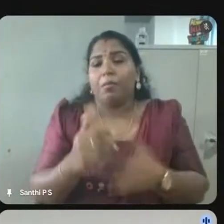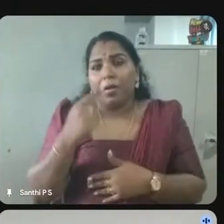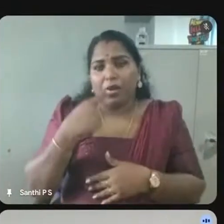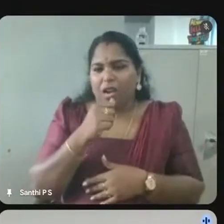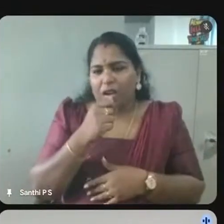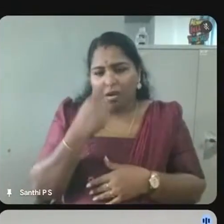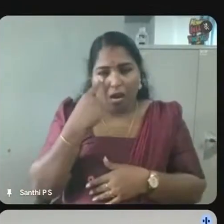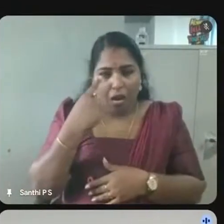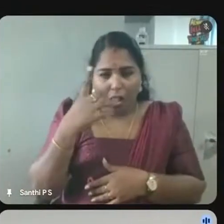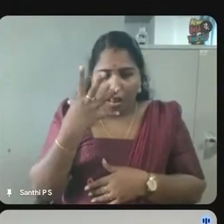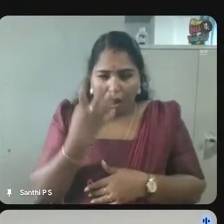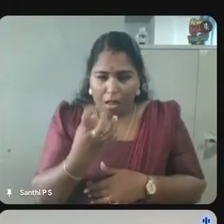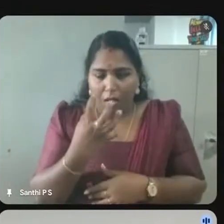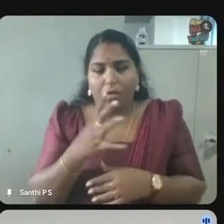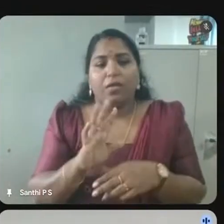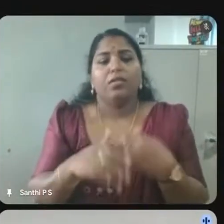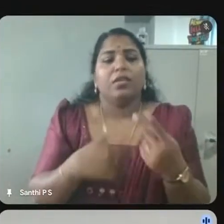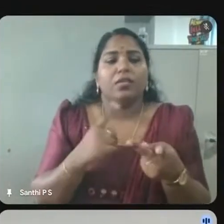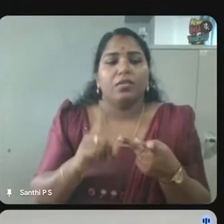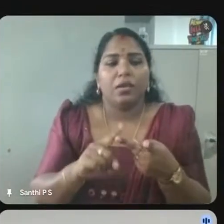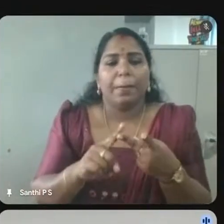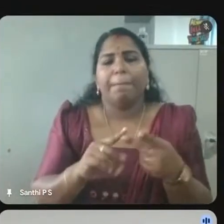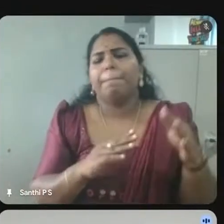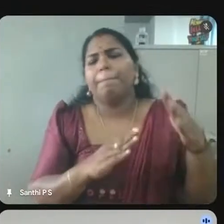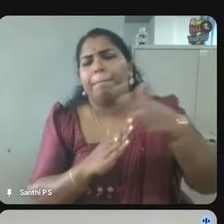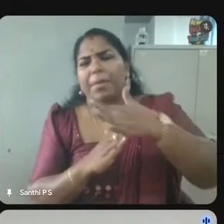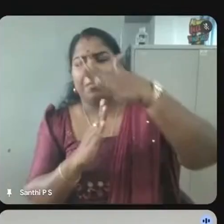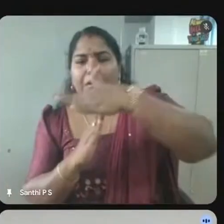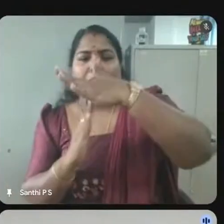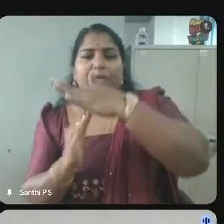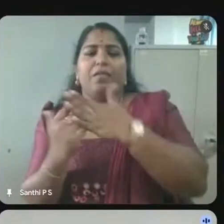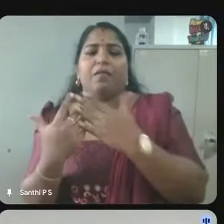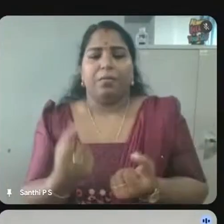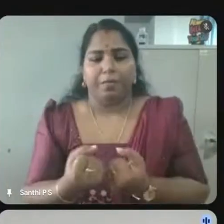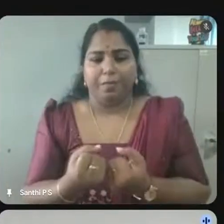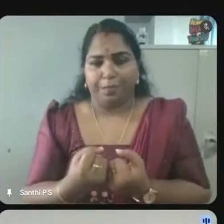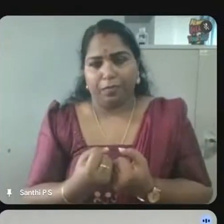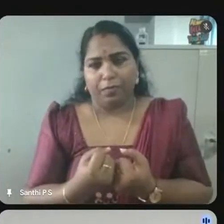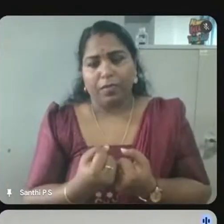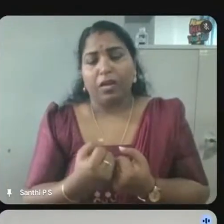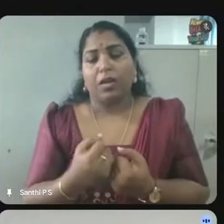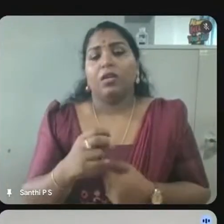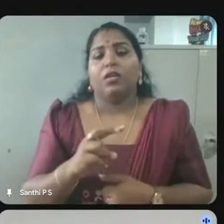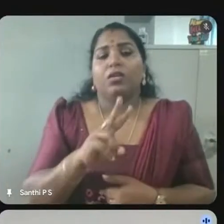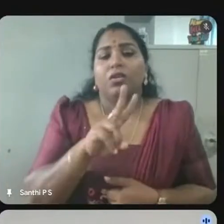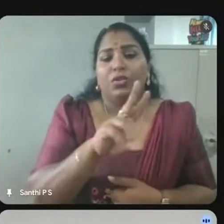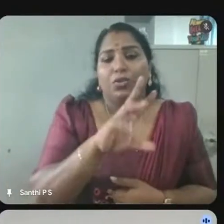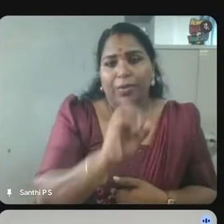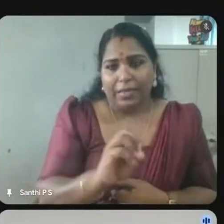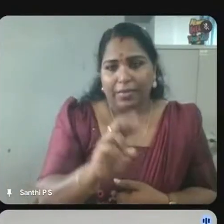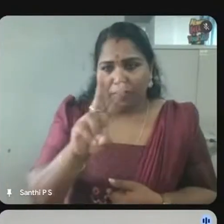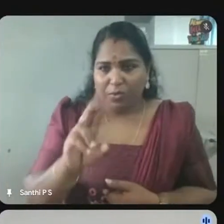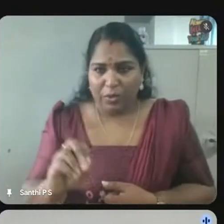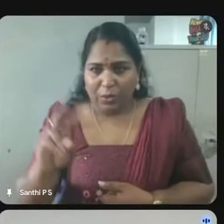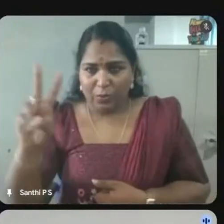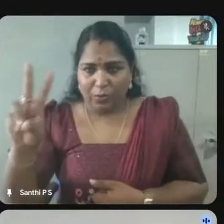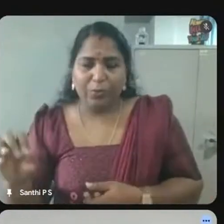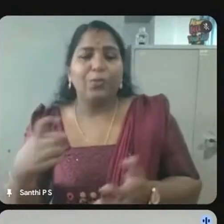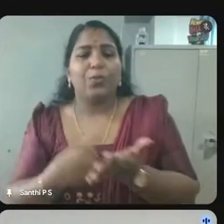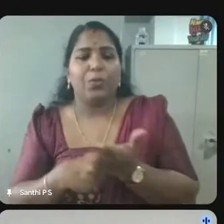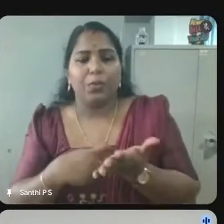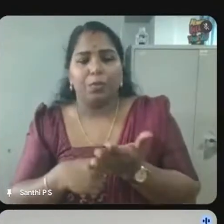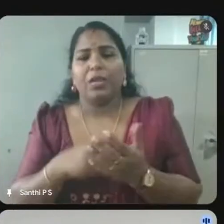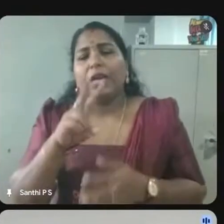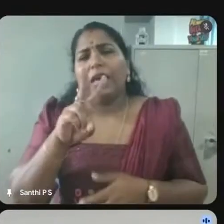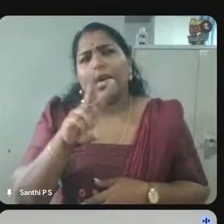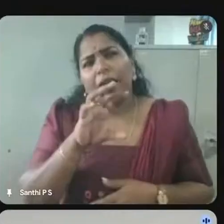സ്ട്രെയിനും വരുന്നത്. 2 ബ്രേക്സ്, റെഗുലർ ബ്രേക്സ്, ഇടവേളകൾ എടുക്കുക. അതായത് അതിനെയാണ് നമ്മൾ 20-20-20 റൂൾ എന്ന് പറയുന്നത്. ഒരു 20 മിനിറ്റ്